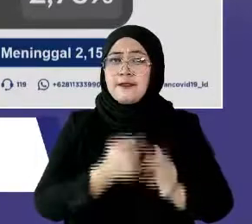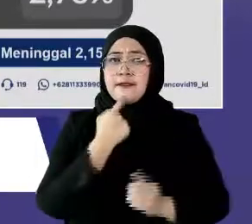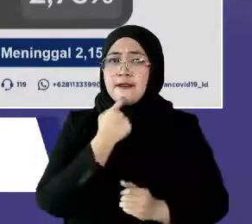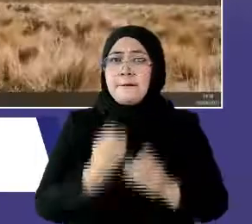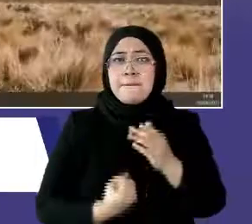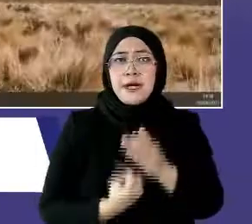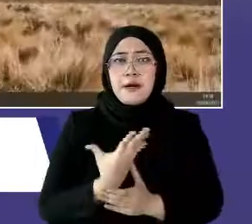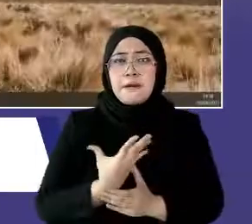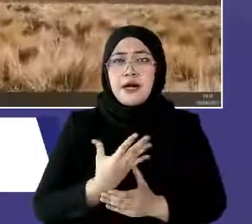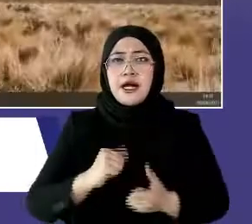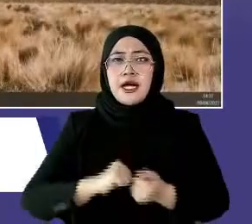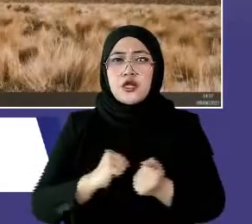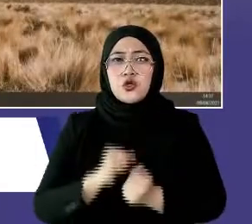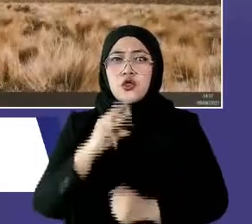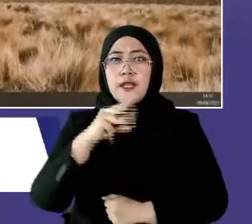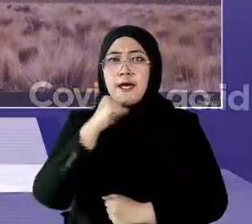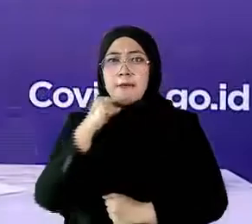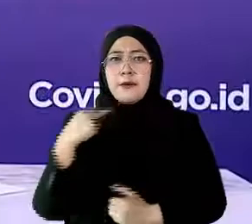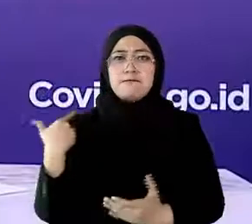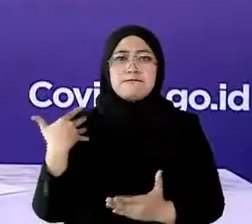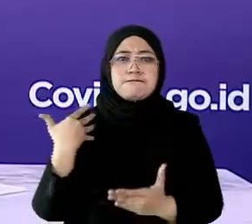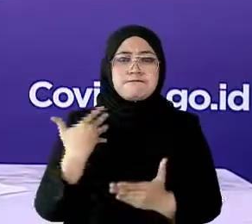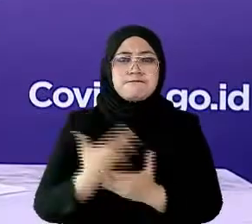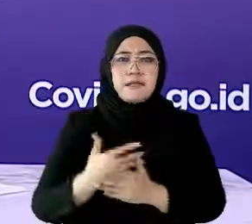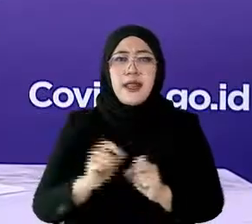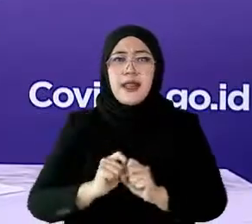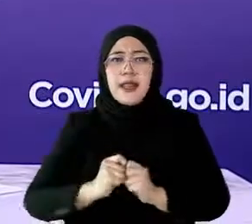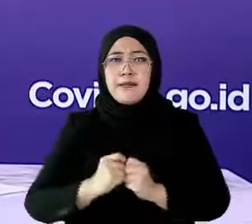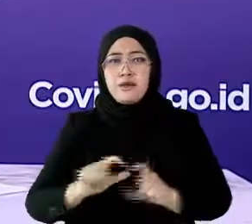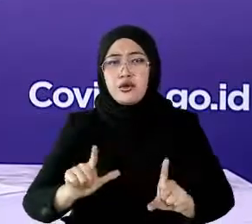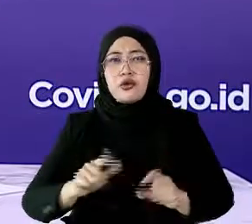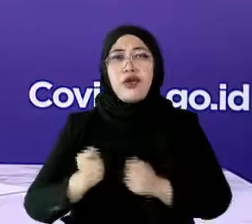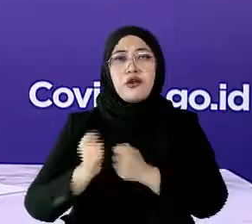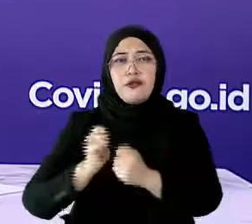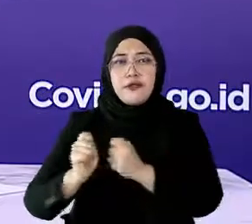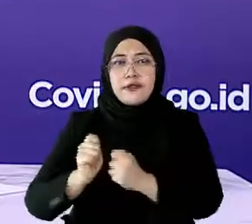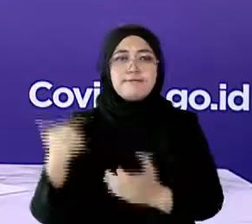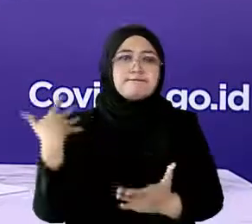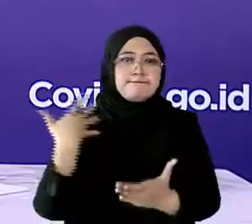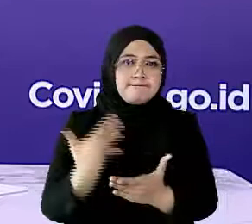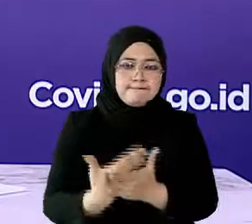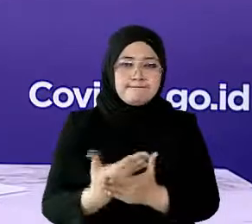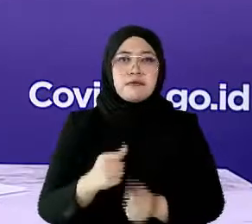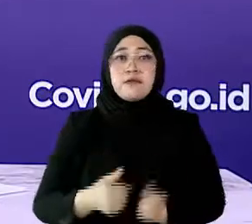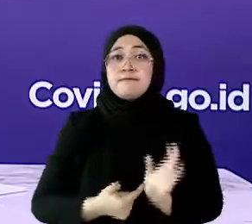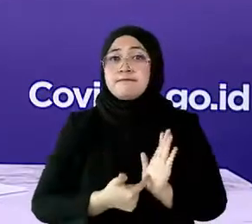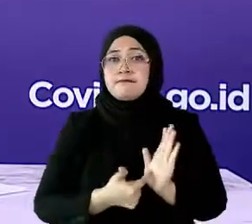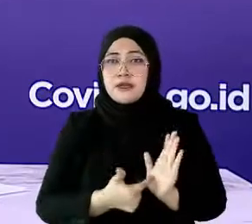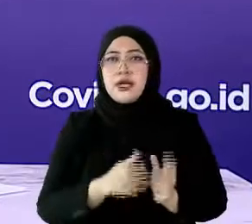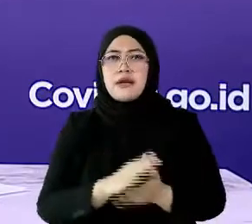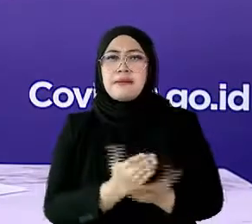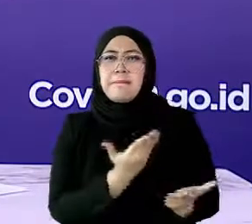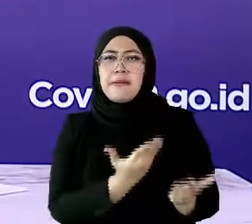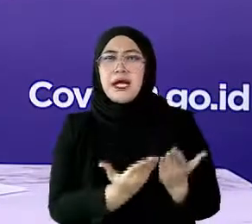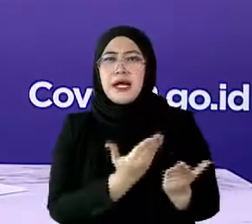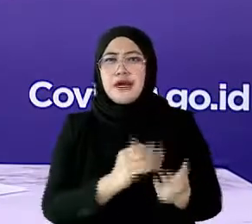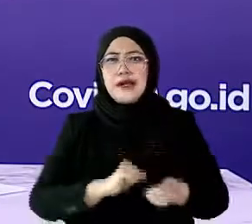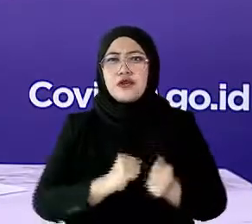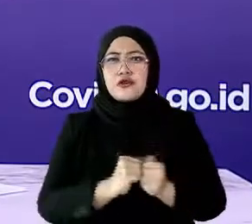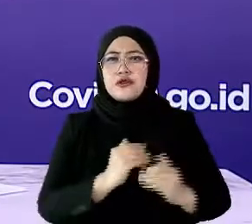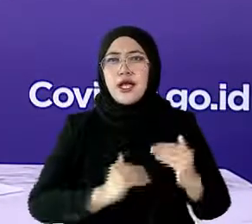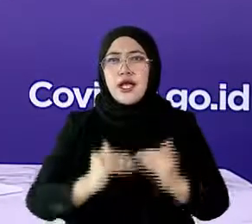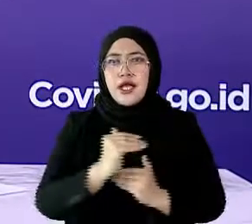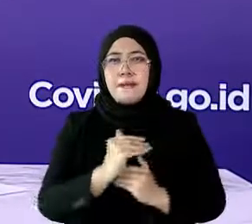perkembangan kasus tiga minggu pasca Idul Fitri ini saya akan menyandingkan dengan kenaikan kasus